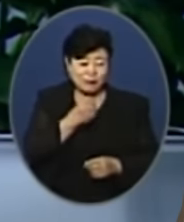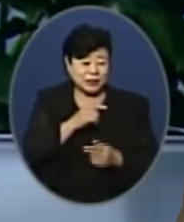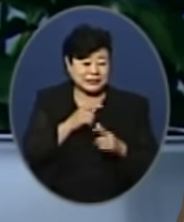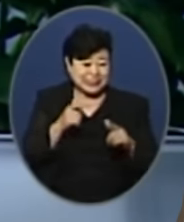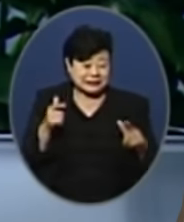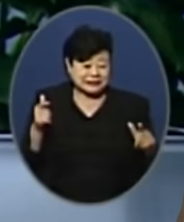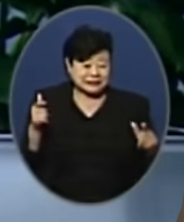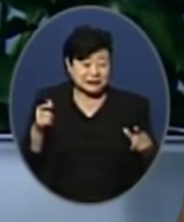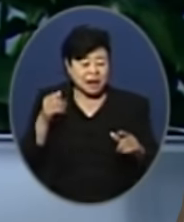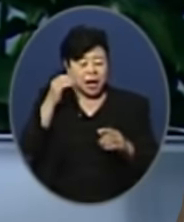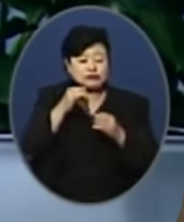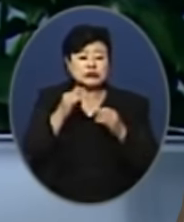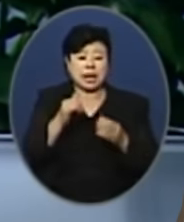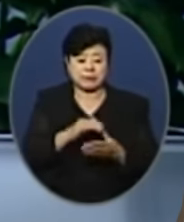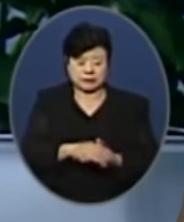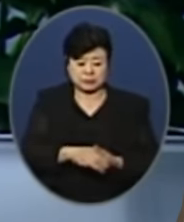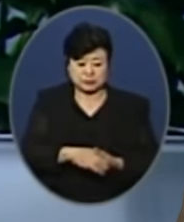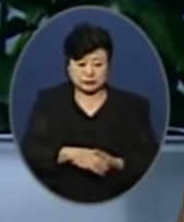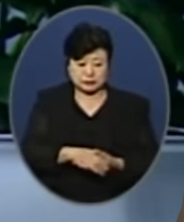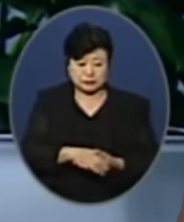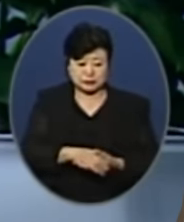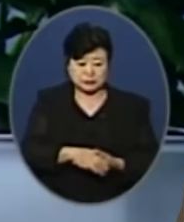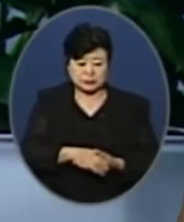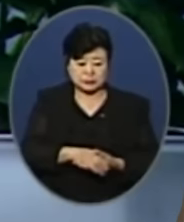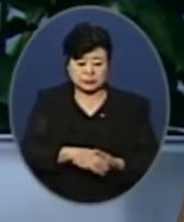것이 한국 사람이라는 것입니다.